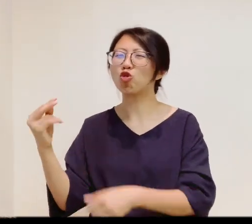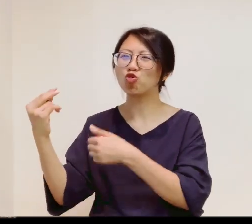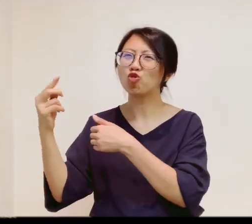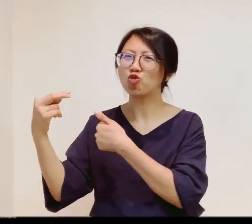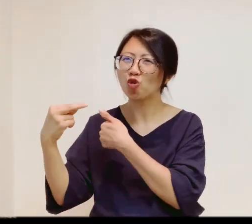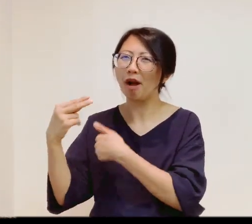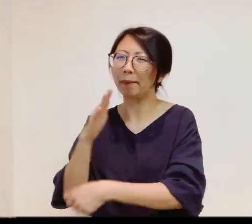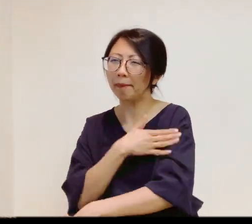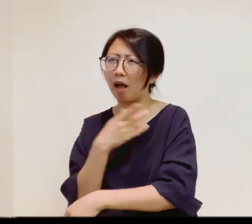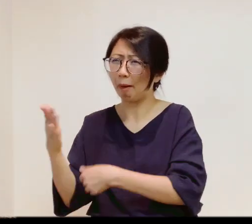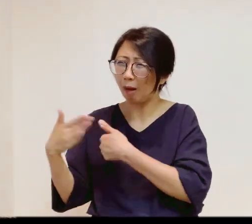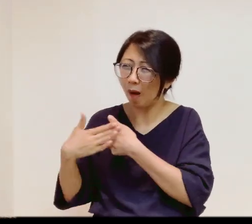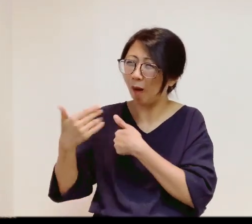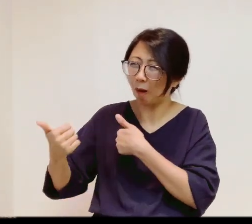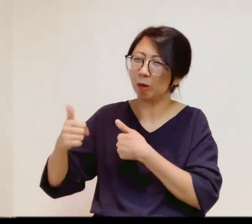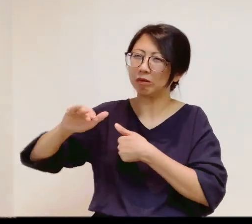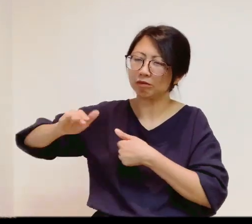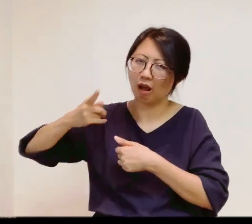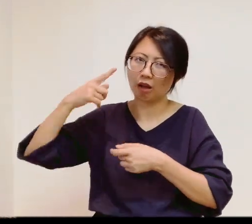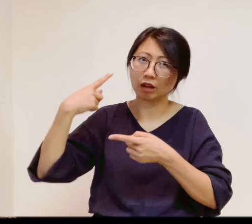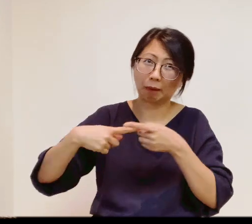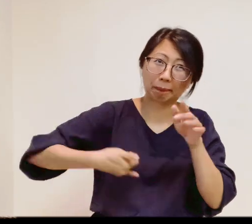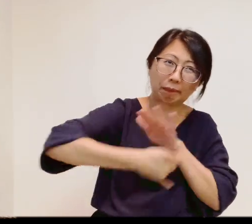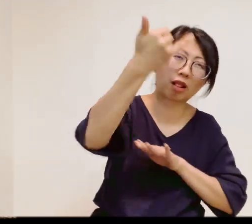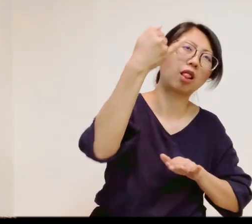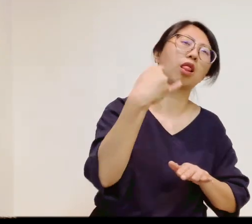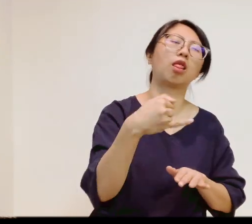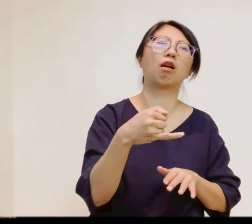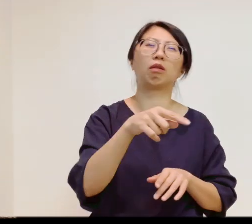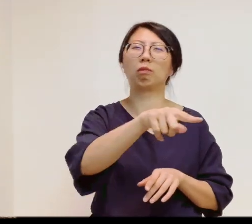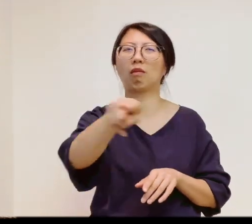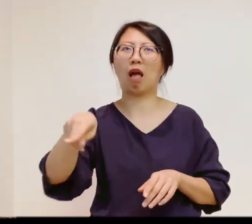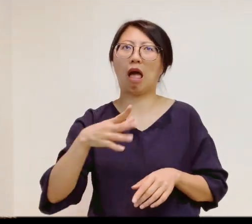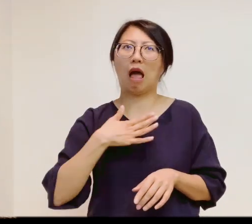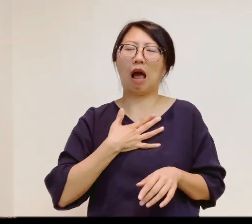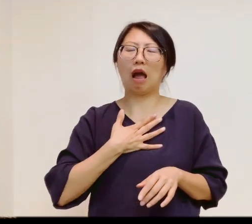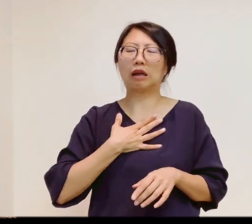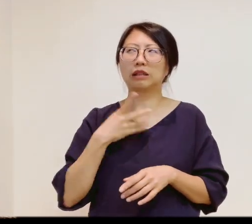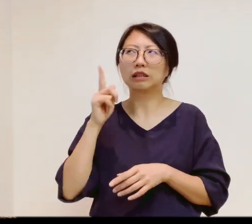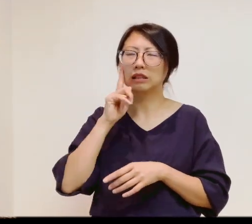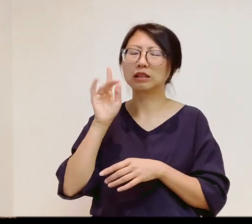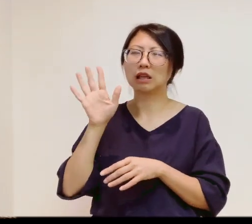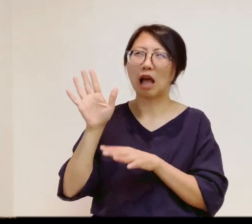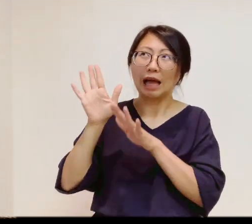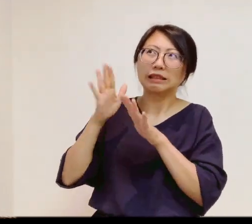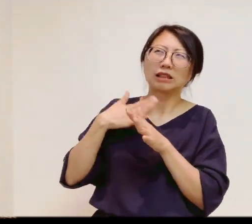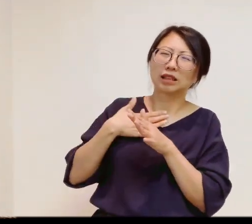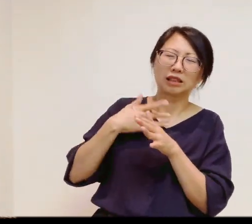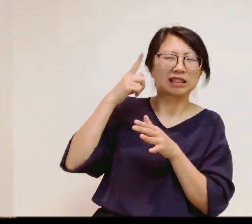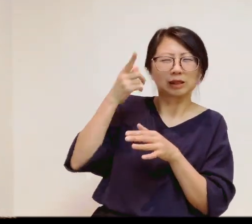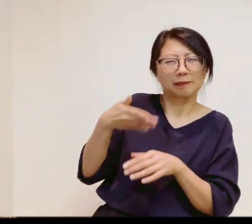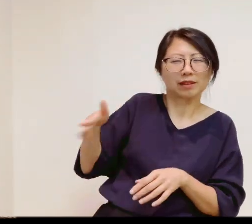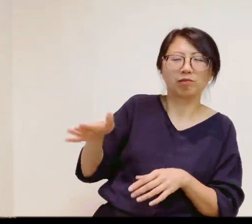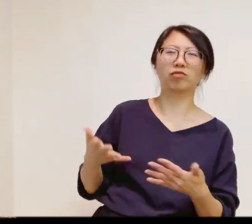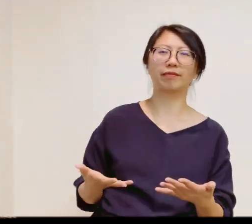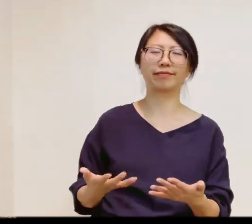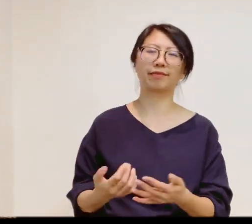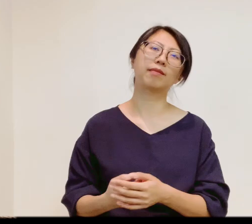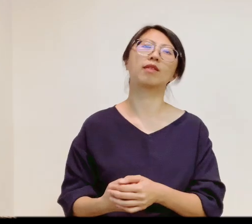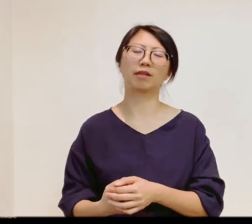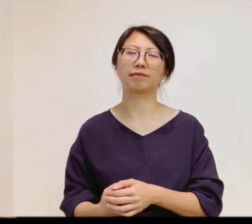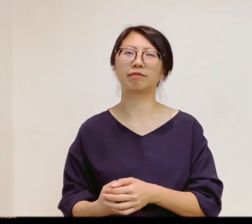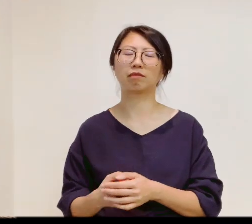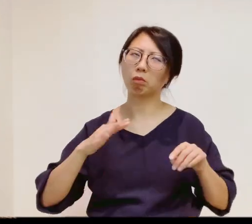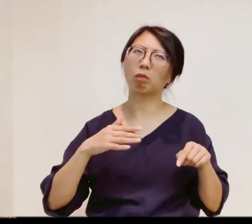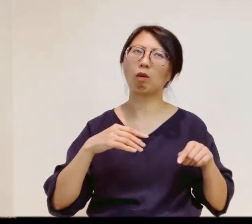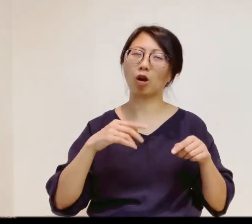去幫佢啦，佢都係走唔到嘅嚇。咁但係咧，佢見到呢啲人嘅勇敢同埋呢